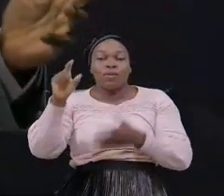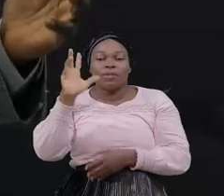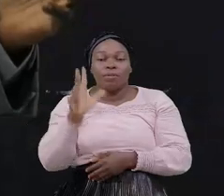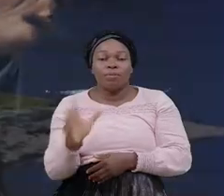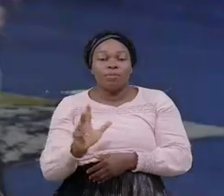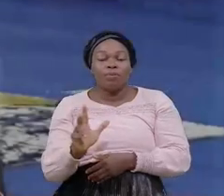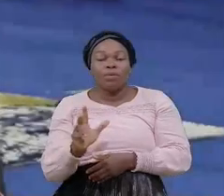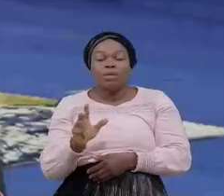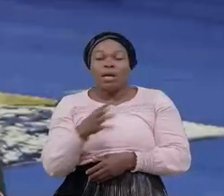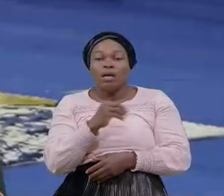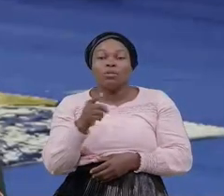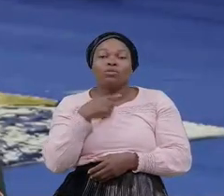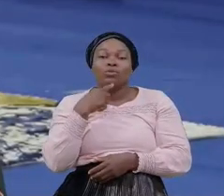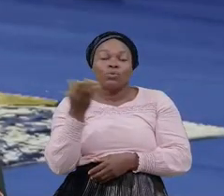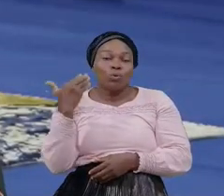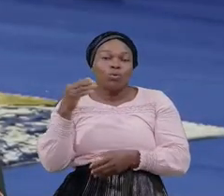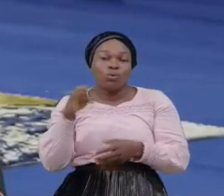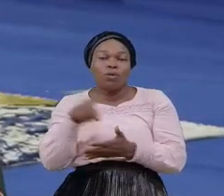Nous allons voir